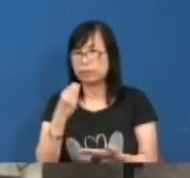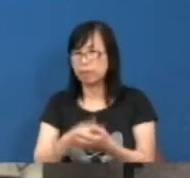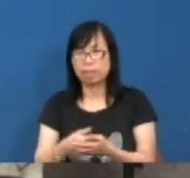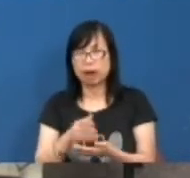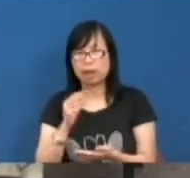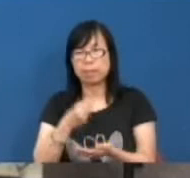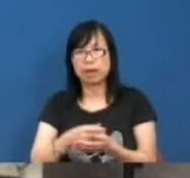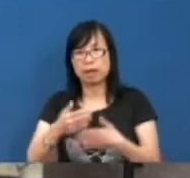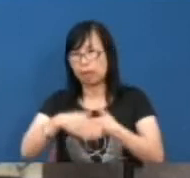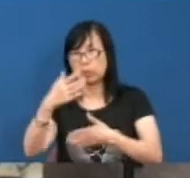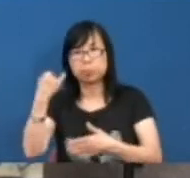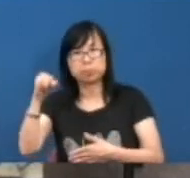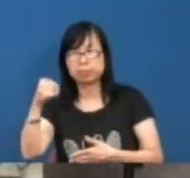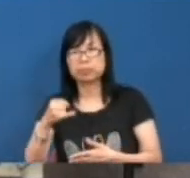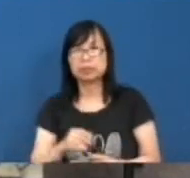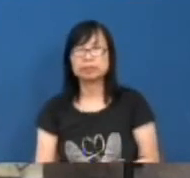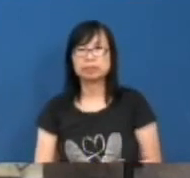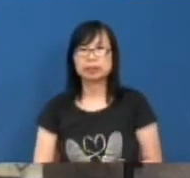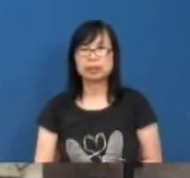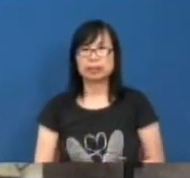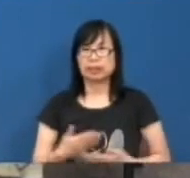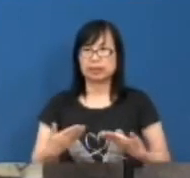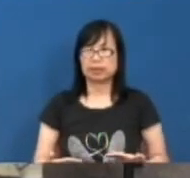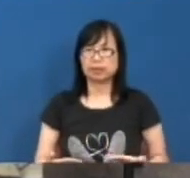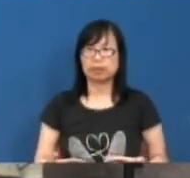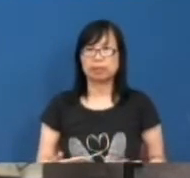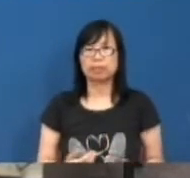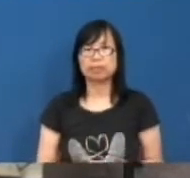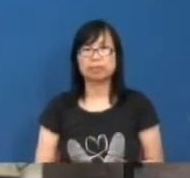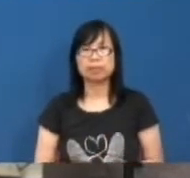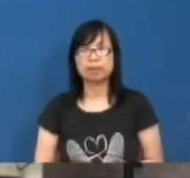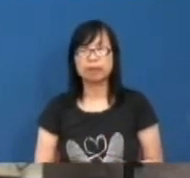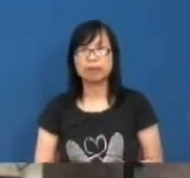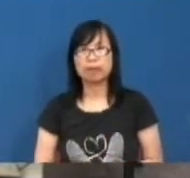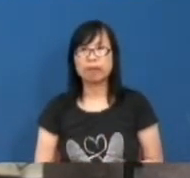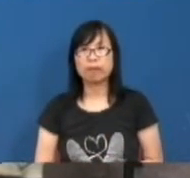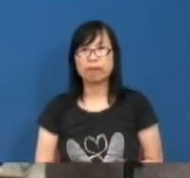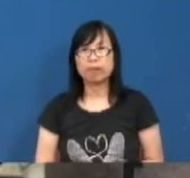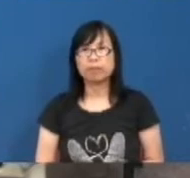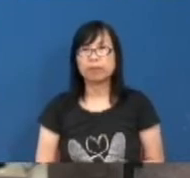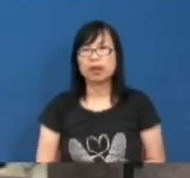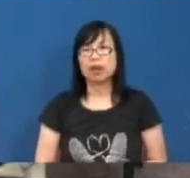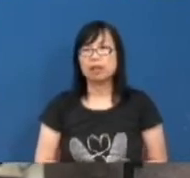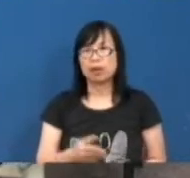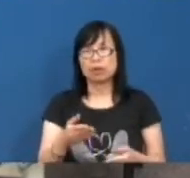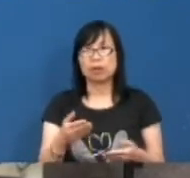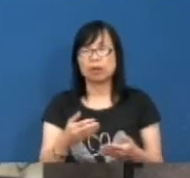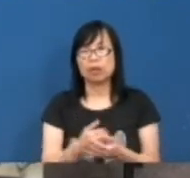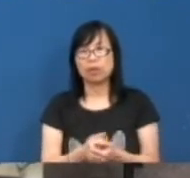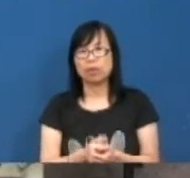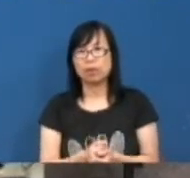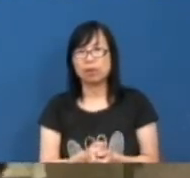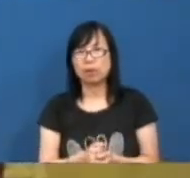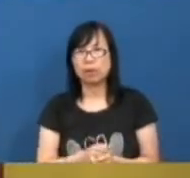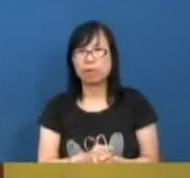嗯，係啊，所以而家即係就。出現了有一個咁大的一個鴻溝啦嚇，可以話咁變